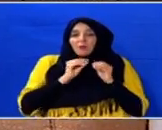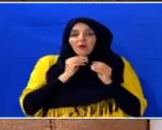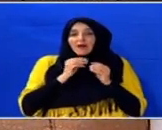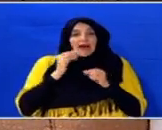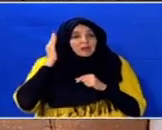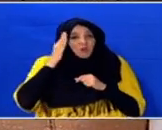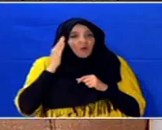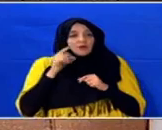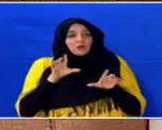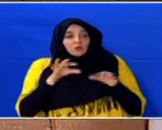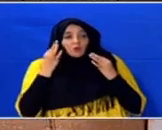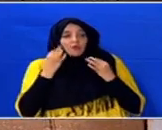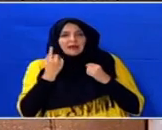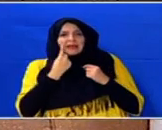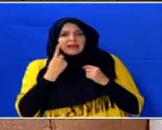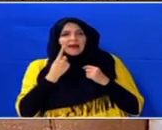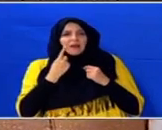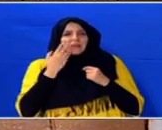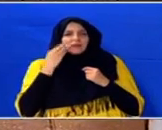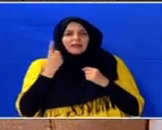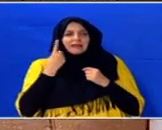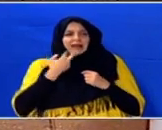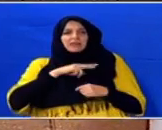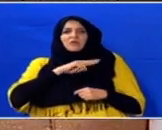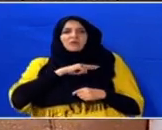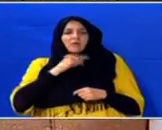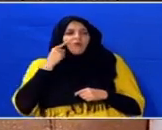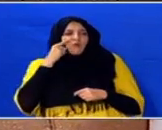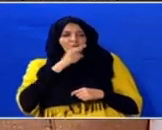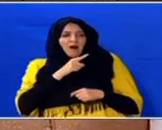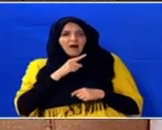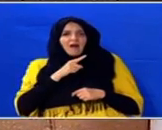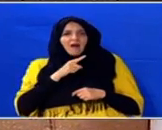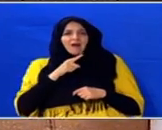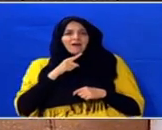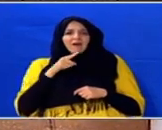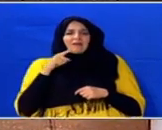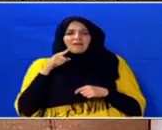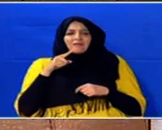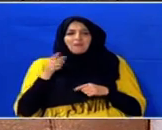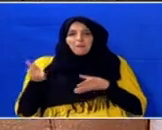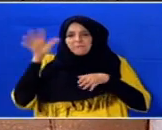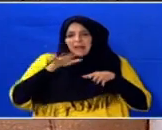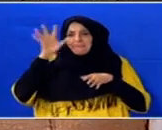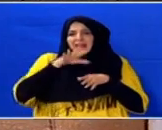وجد شخصا مالكا لدابة وحملها أكثر مما تحتمل